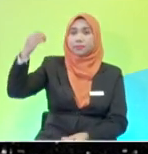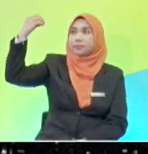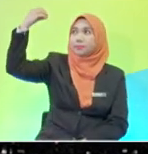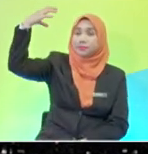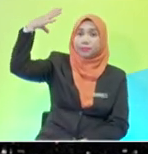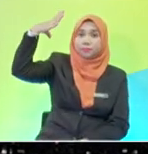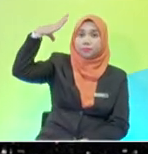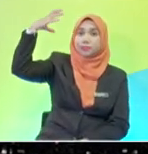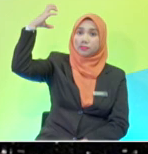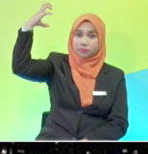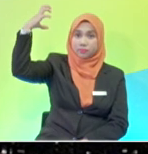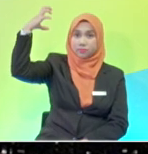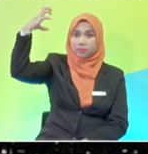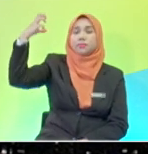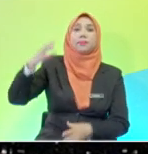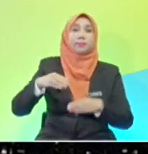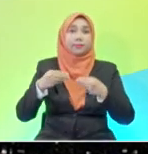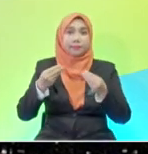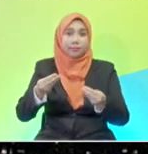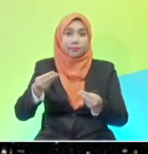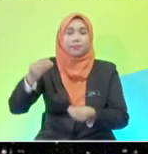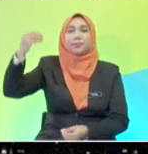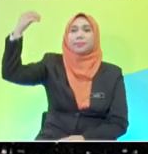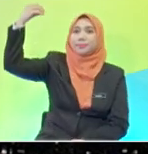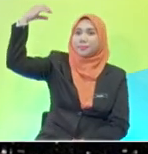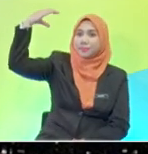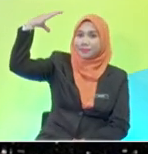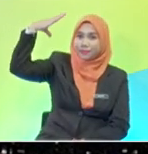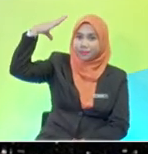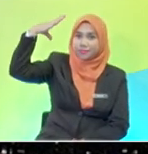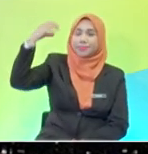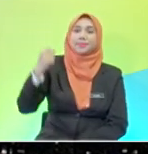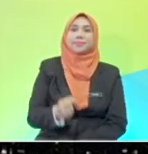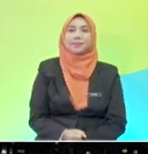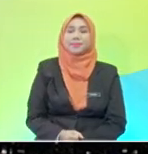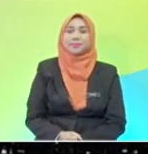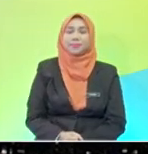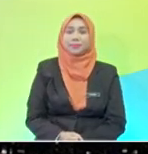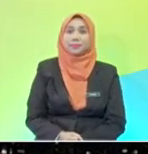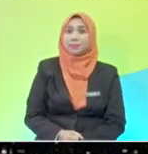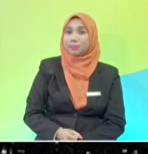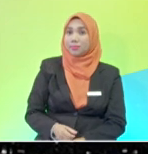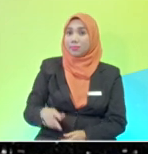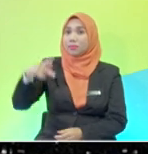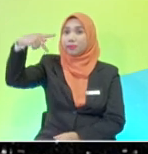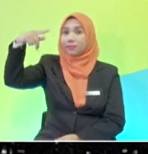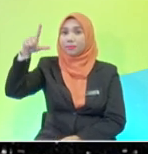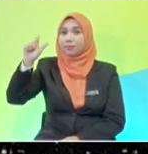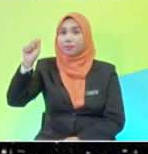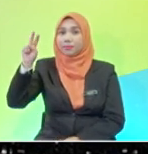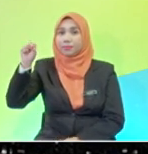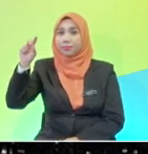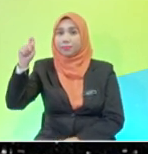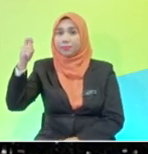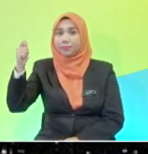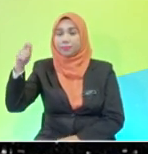matahari secara semula jadi dia mengeluarkan cahaya Oke planet di sekitar matahari akan mengelilingi